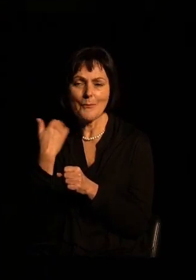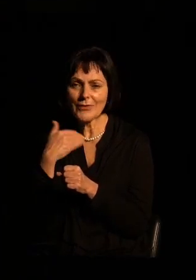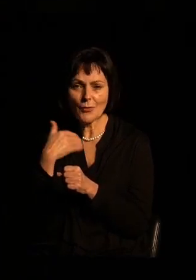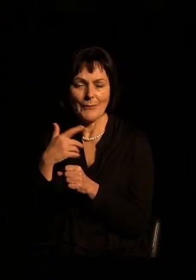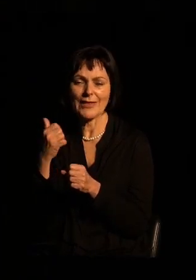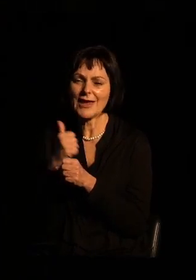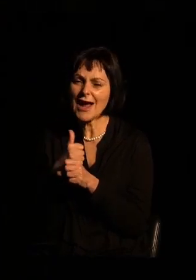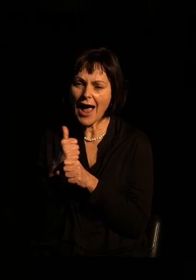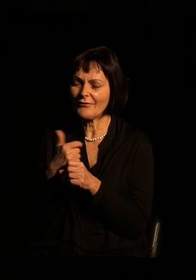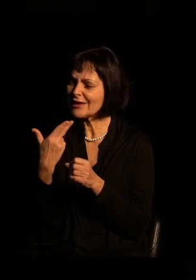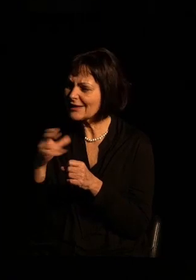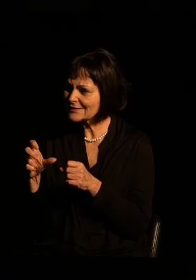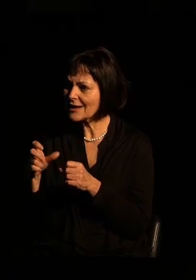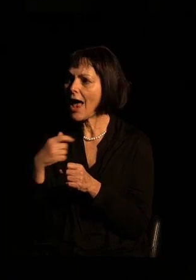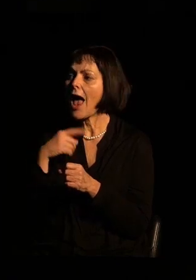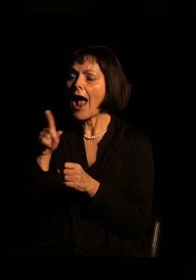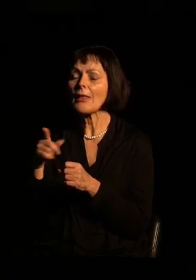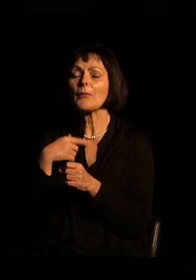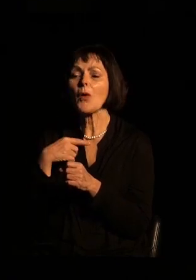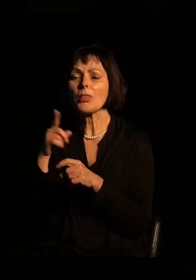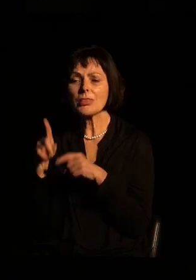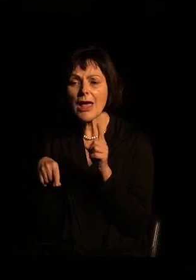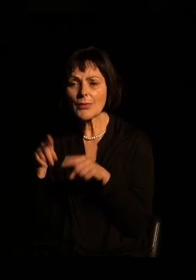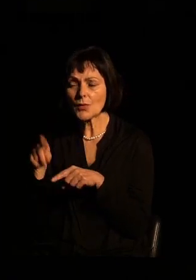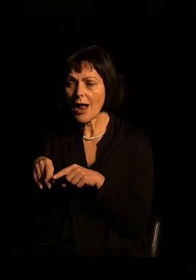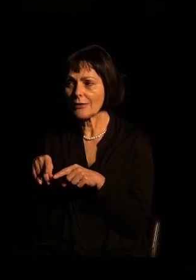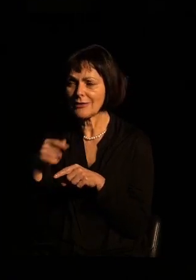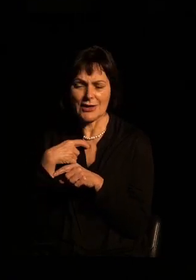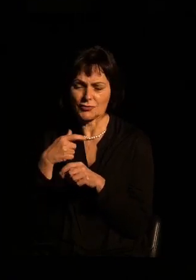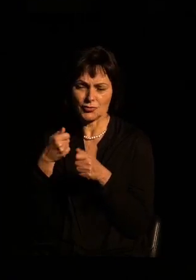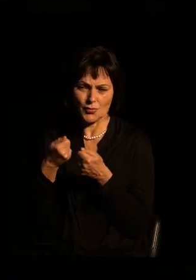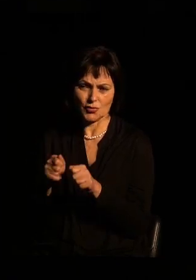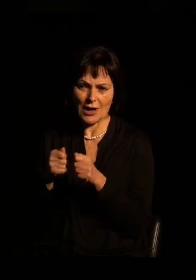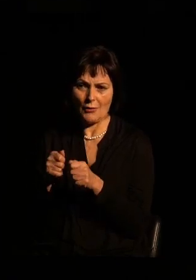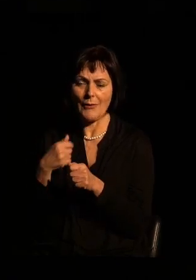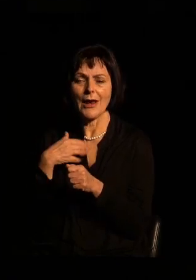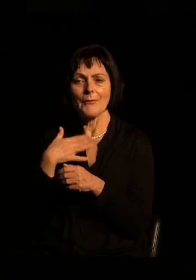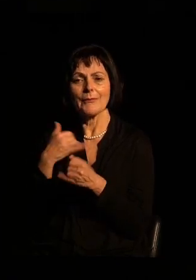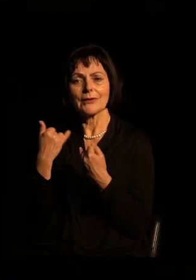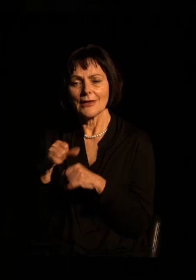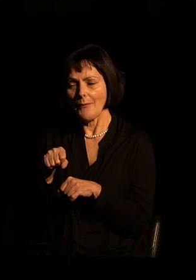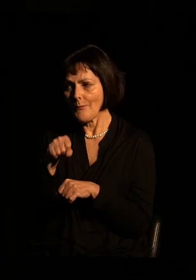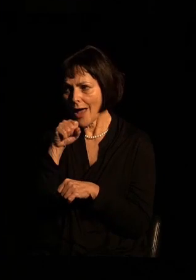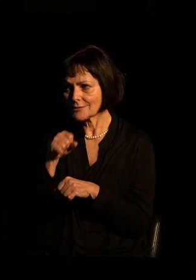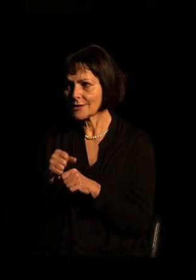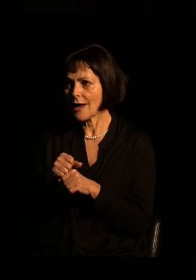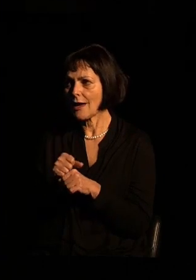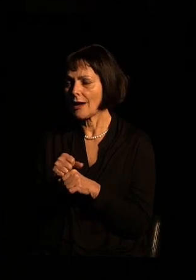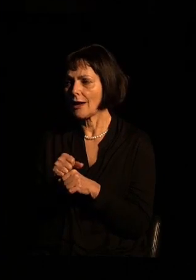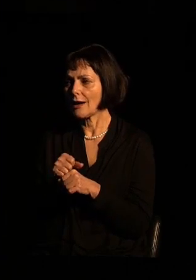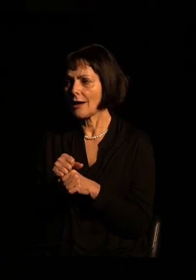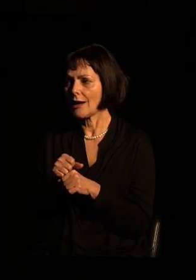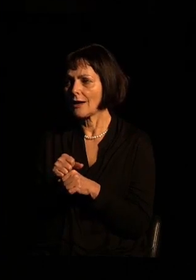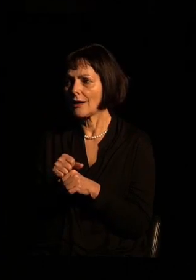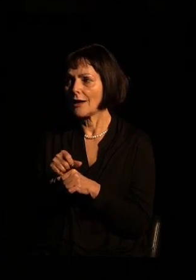ani kawy, ani niczego. No ale to było takie naturalne, ja się tam do czegoś nie zmuszałem, ale miałem inną pasję, to mnie bawiło. No i